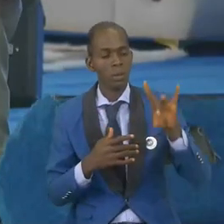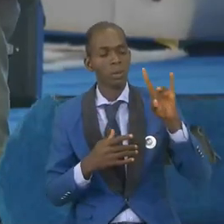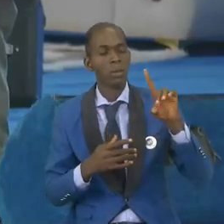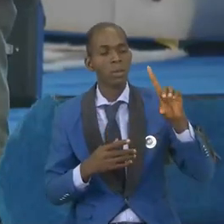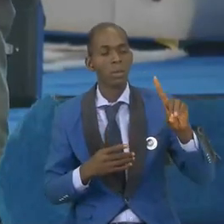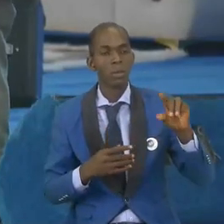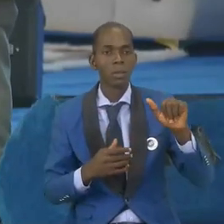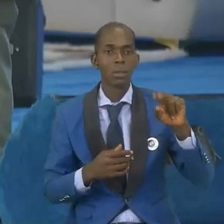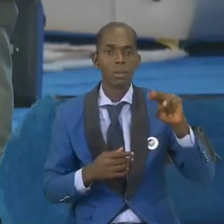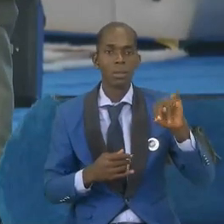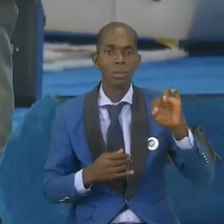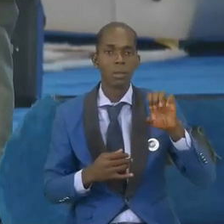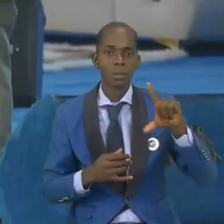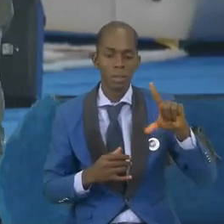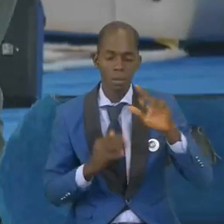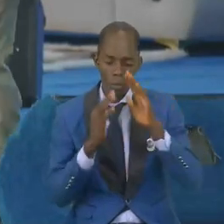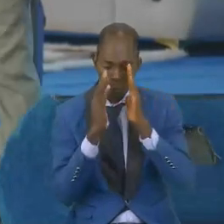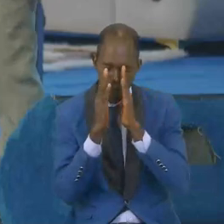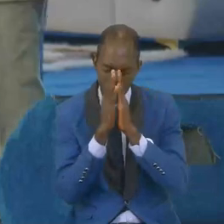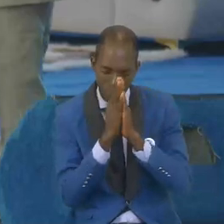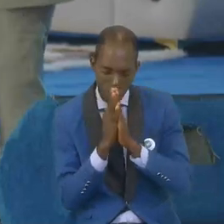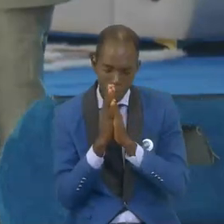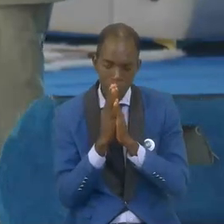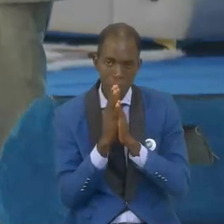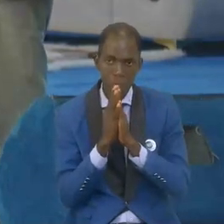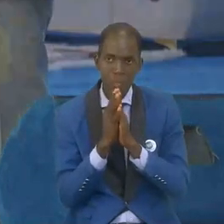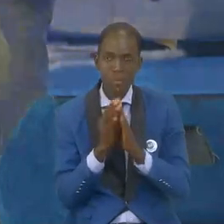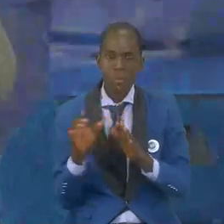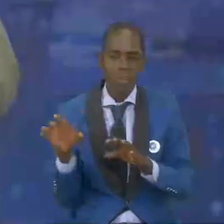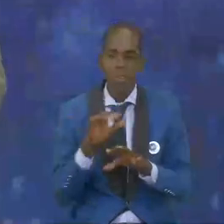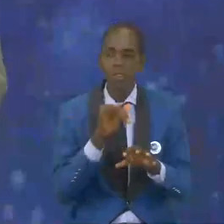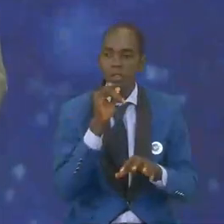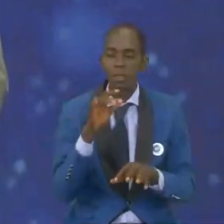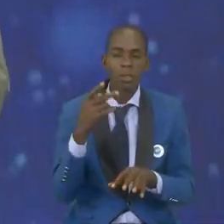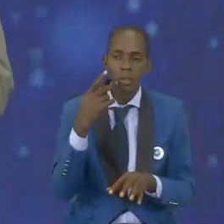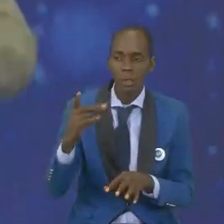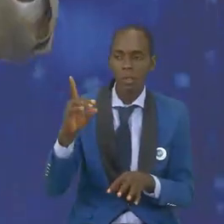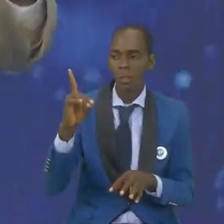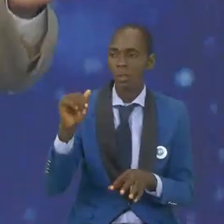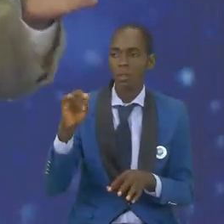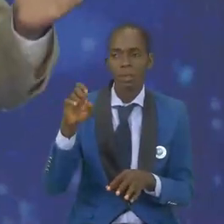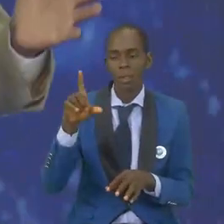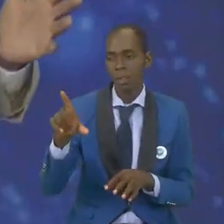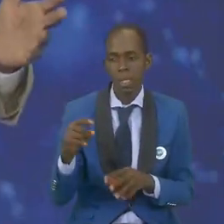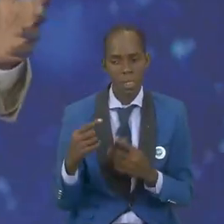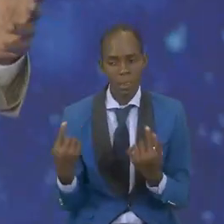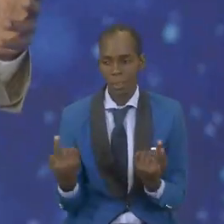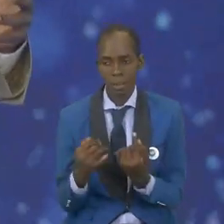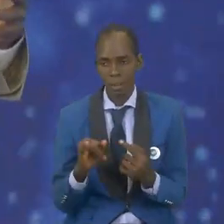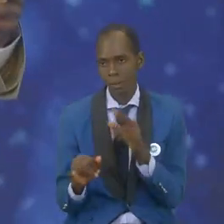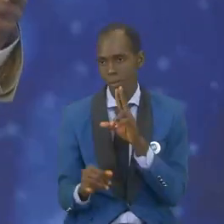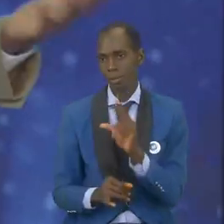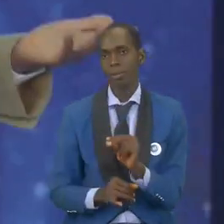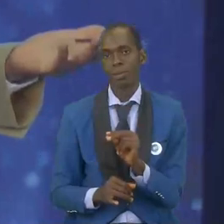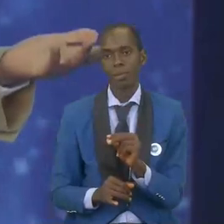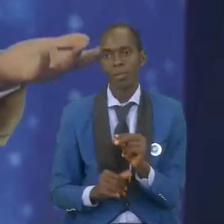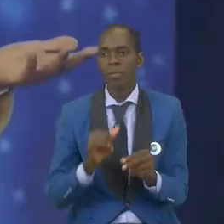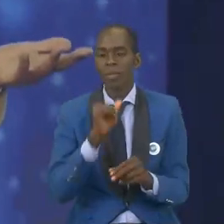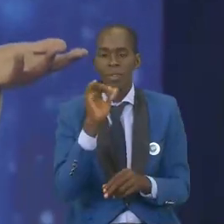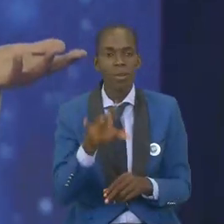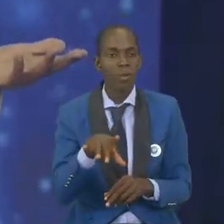entrèrent tumultueusement et trouvèrent Daniel qui priait. Ils ne l'ont pas trouvé en train